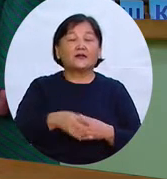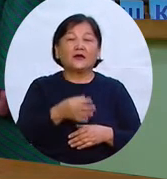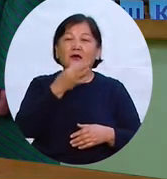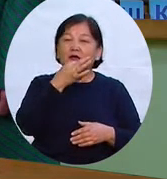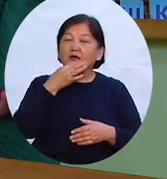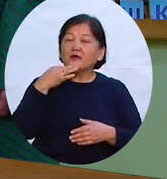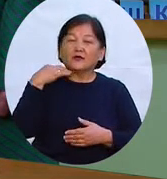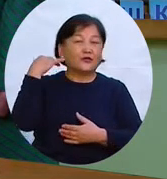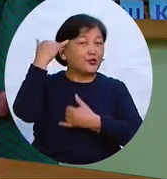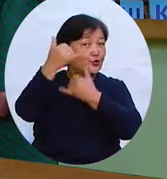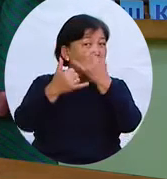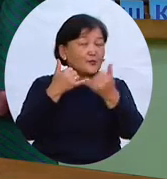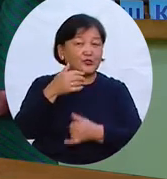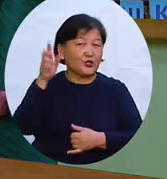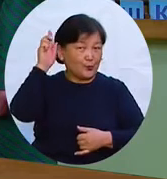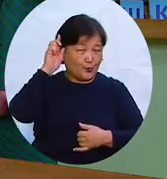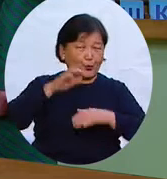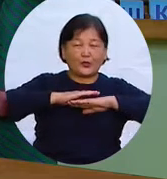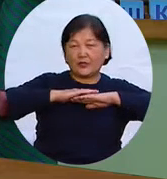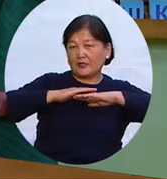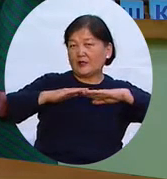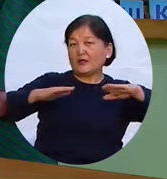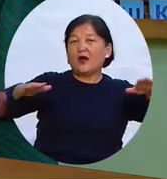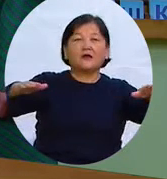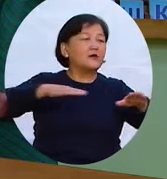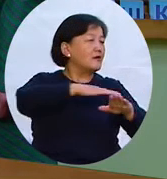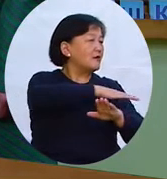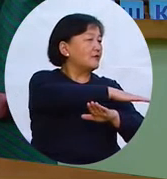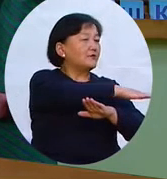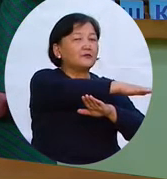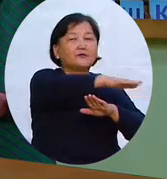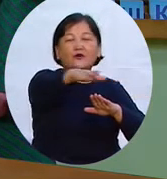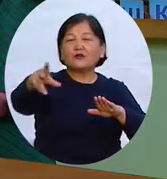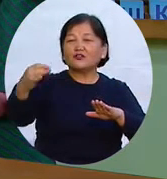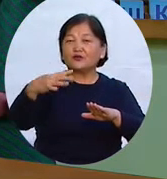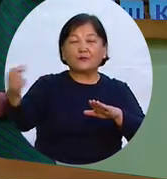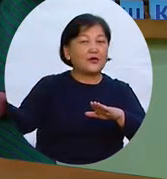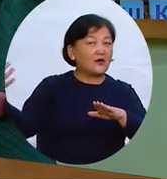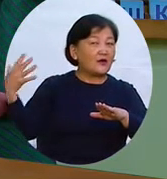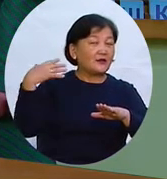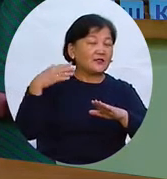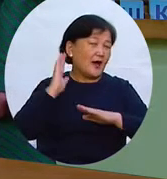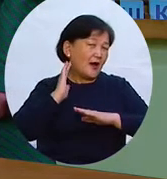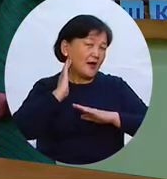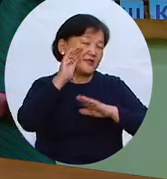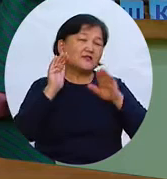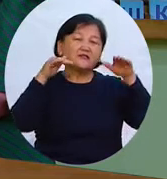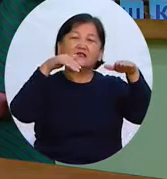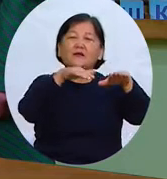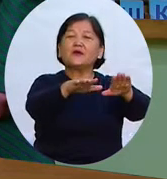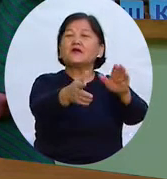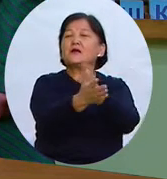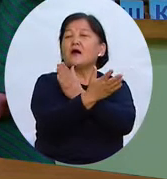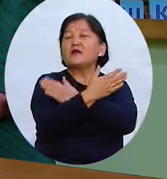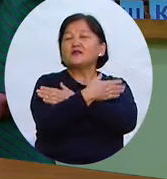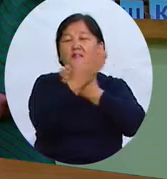Эртний домог шиг буурал тал, эргэн тойрон чимээ алтан, алас замын альжаал тайлж,